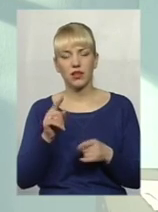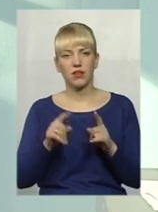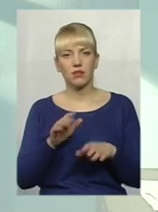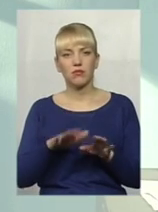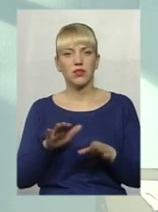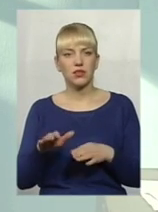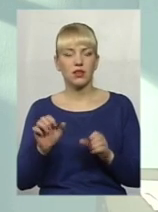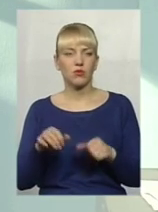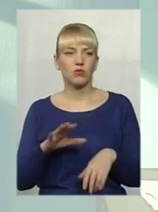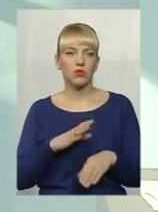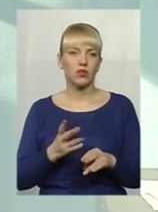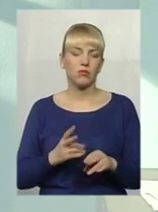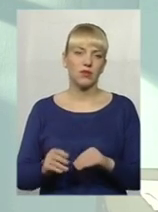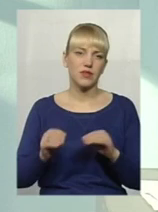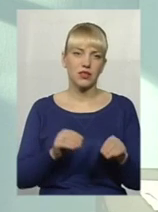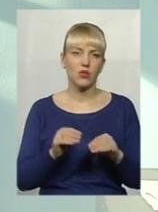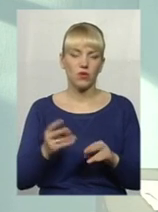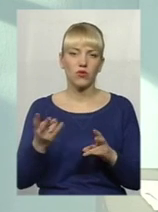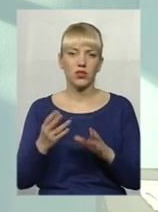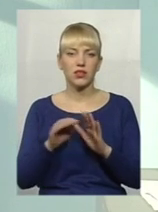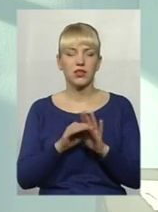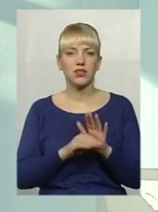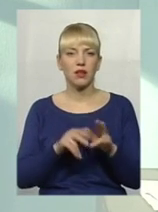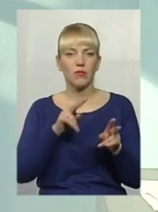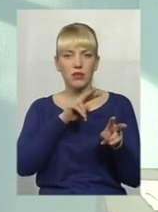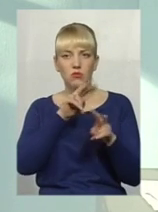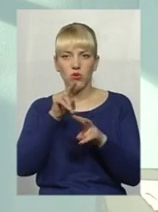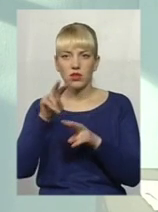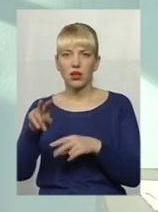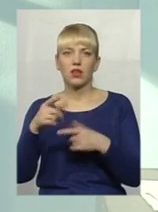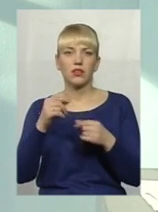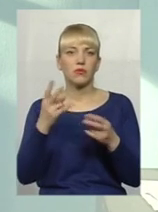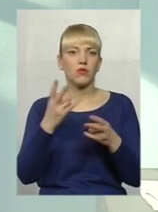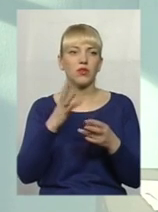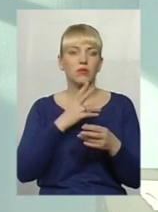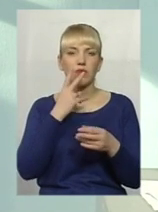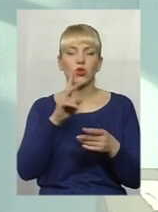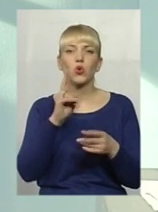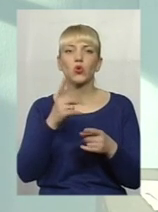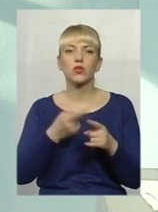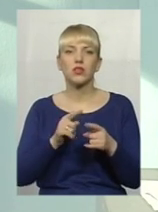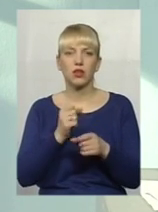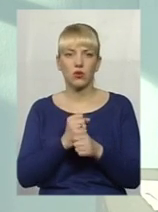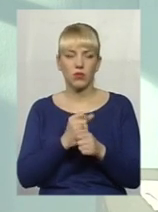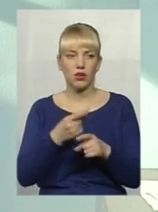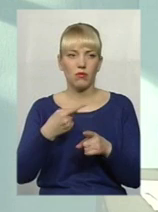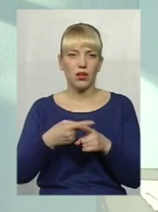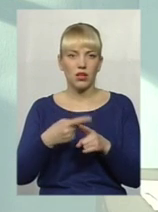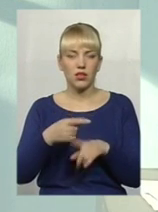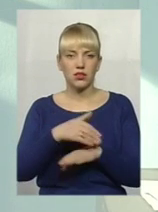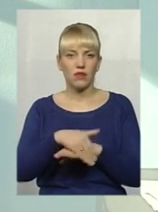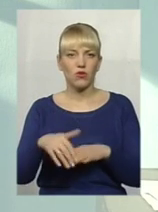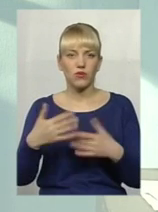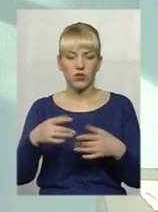більше встановлювати якісь системи, де спостерігання, де можна бачити, хто це робить. На перехрестях вулиць вже чітко